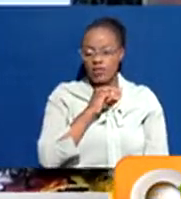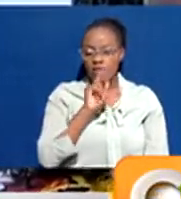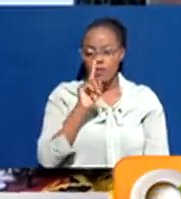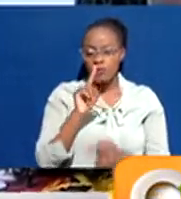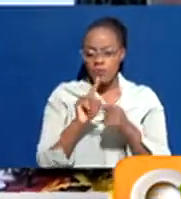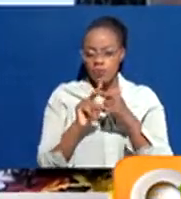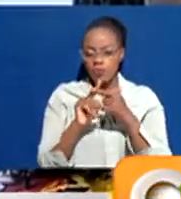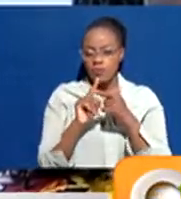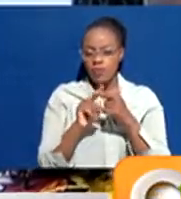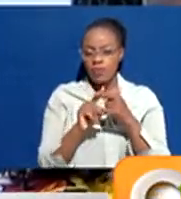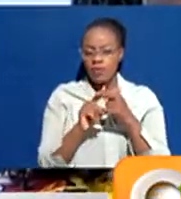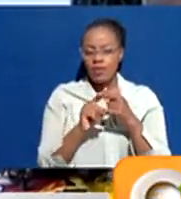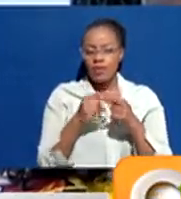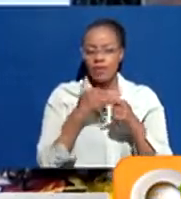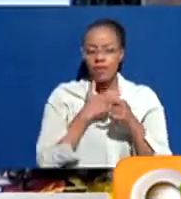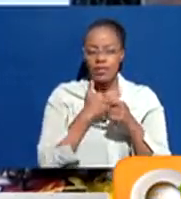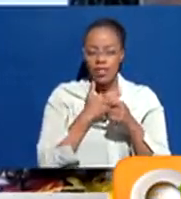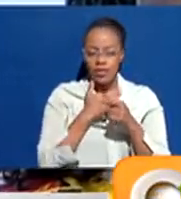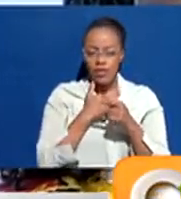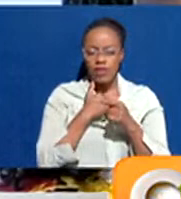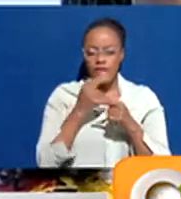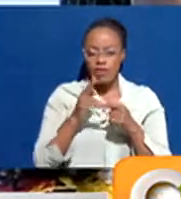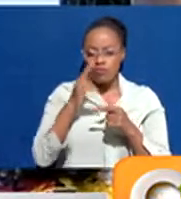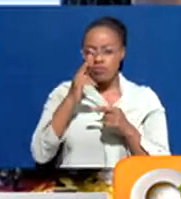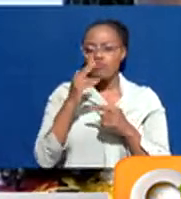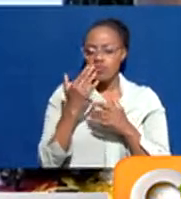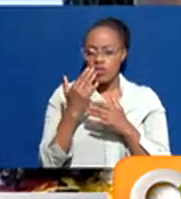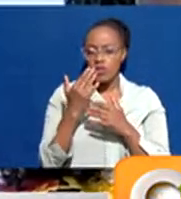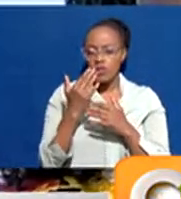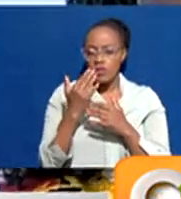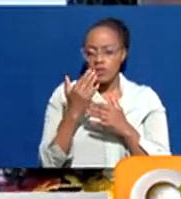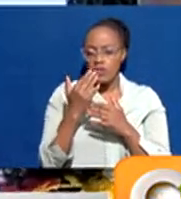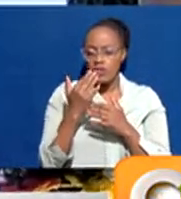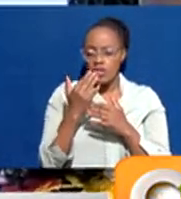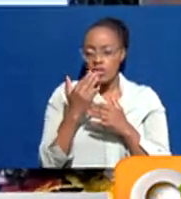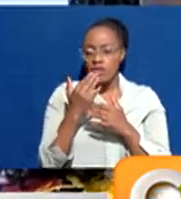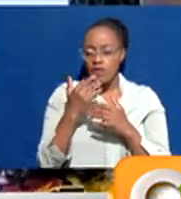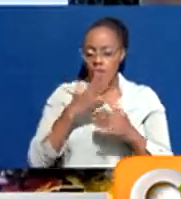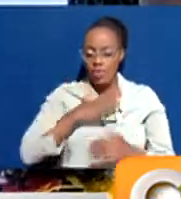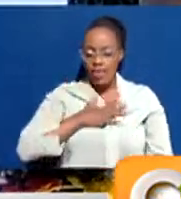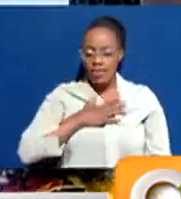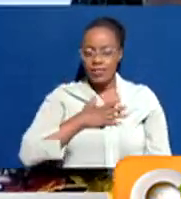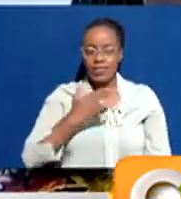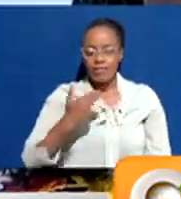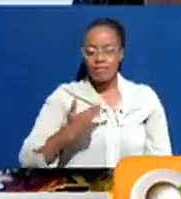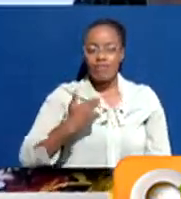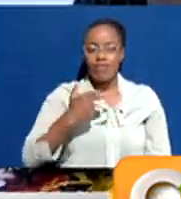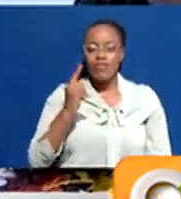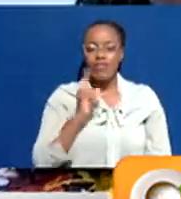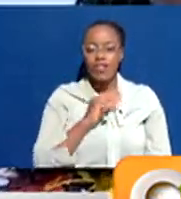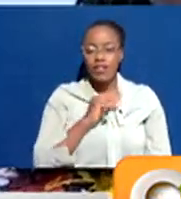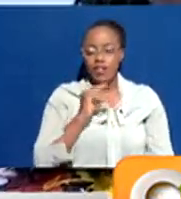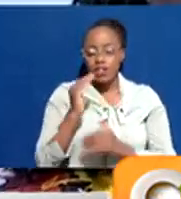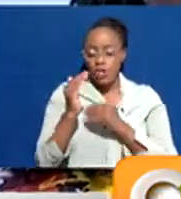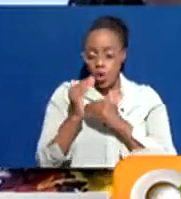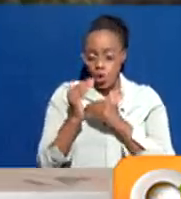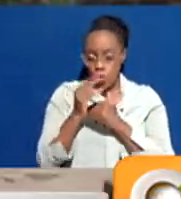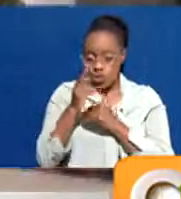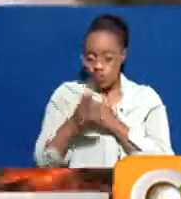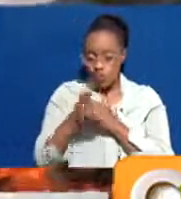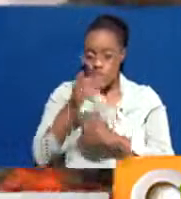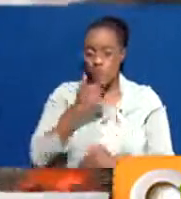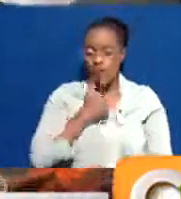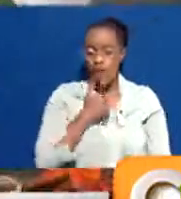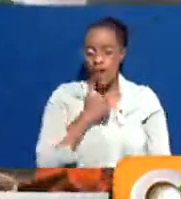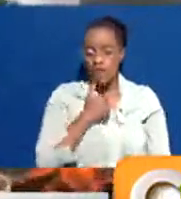1 had a gunshot wound on the chest at close range.